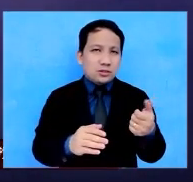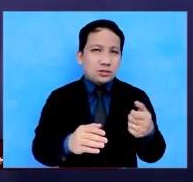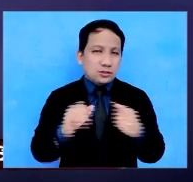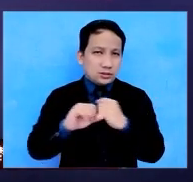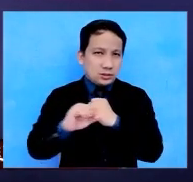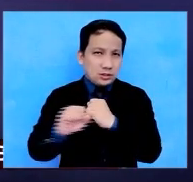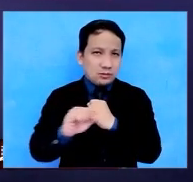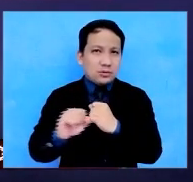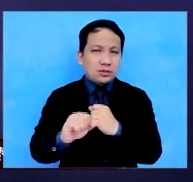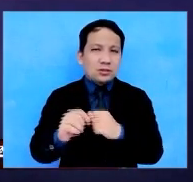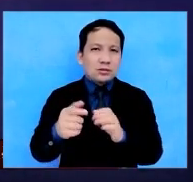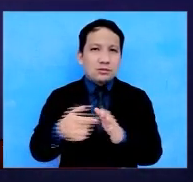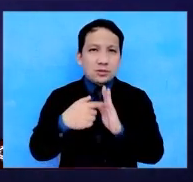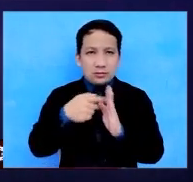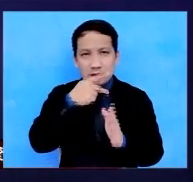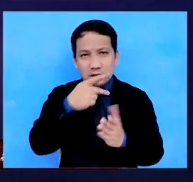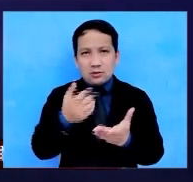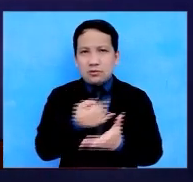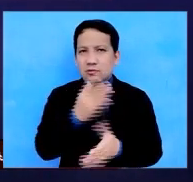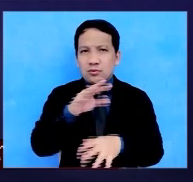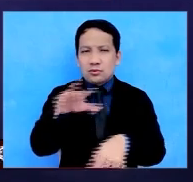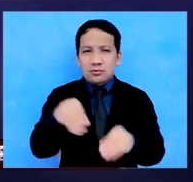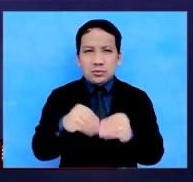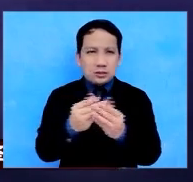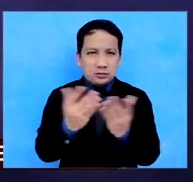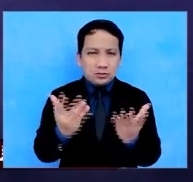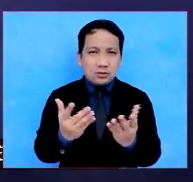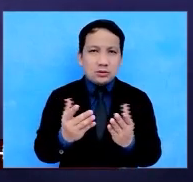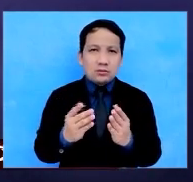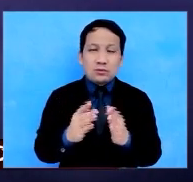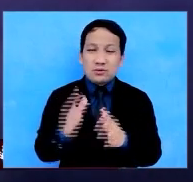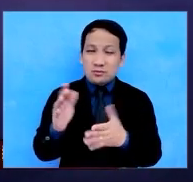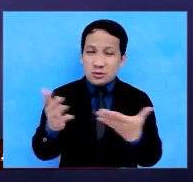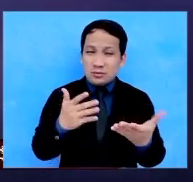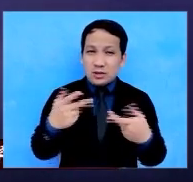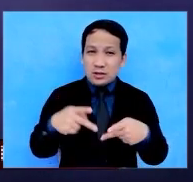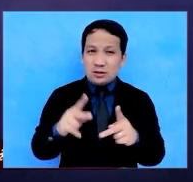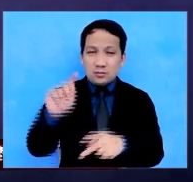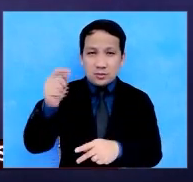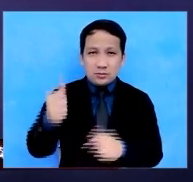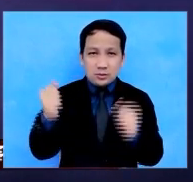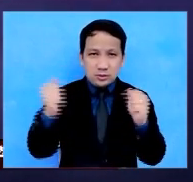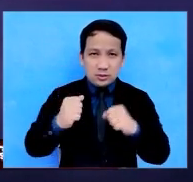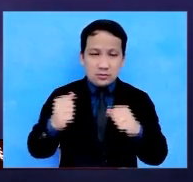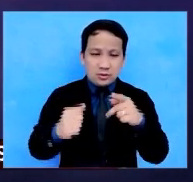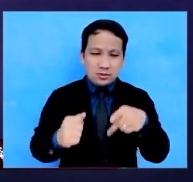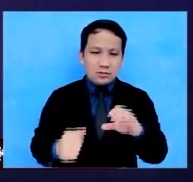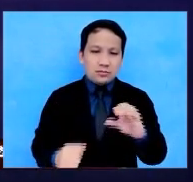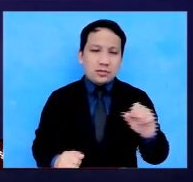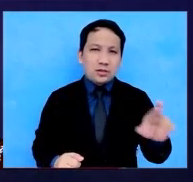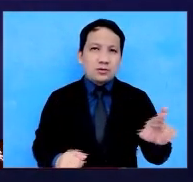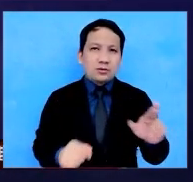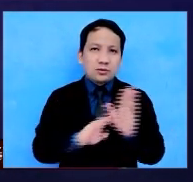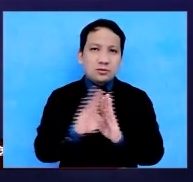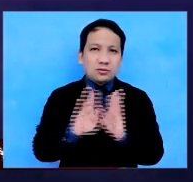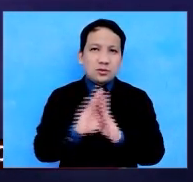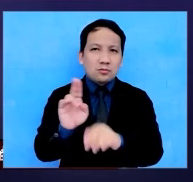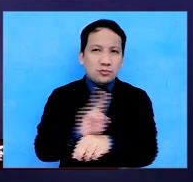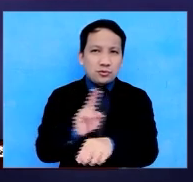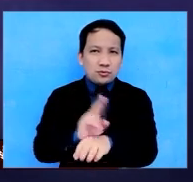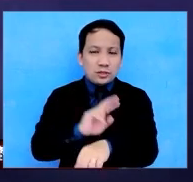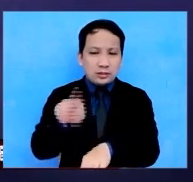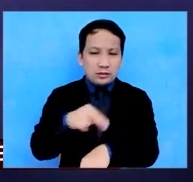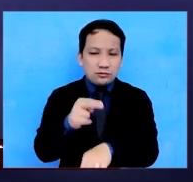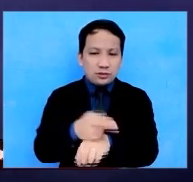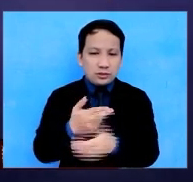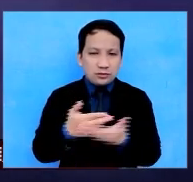private recruitment, kahit anong uri ng gambling maliban sa mga mayroong investment deal sa PAGCOR at ang development at paggamit sa likas na yaman ng